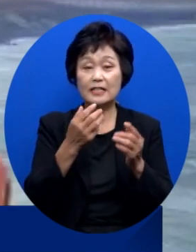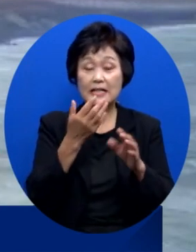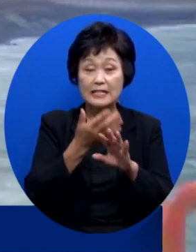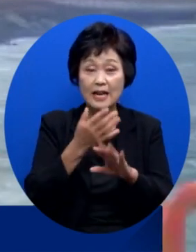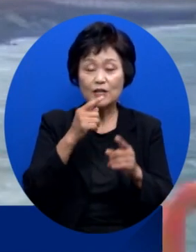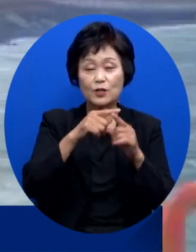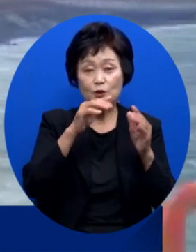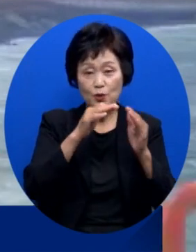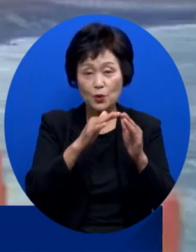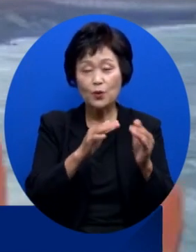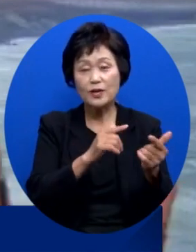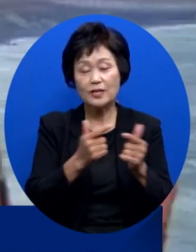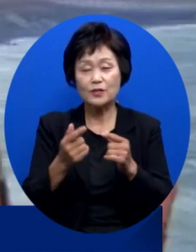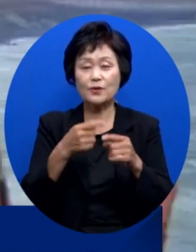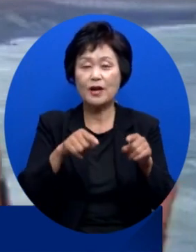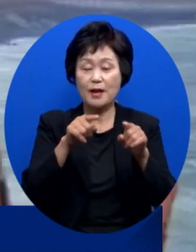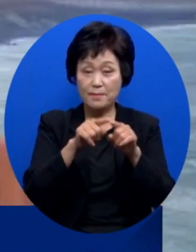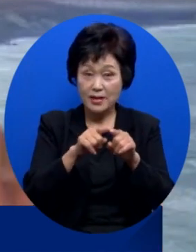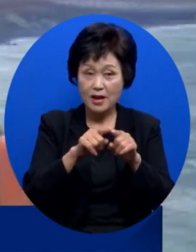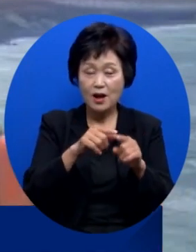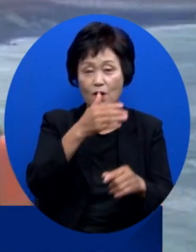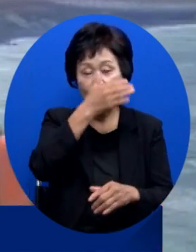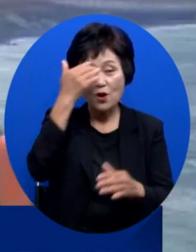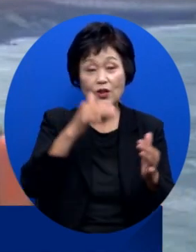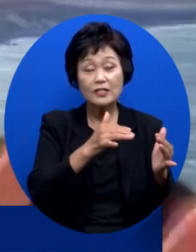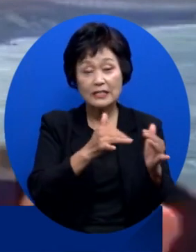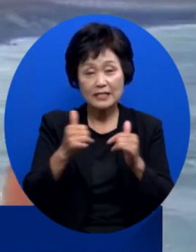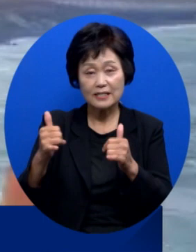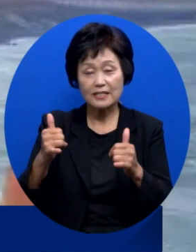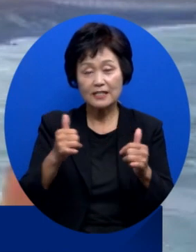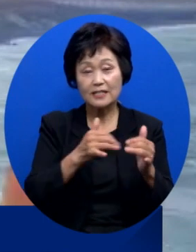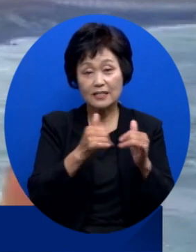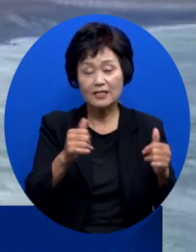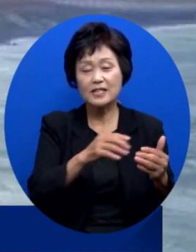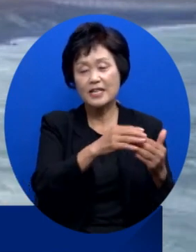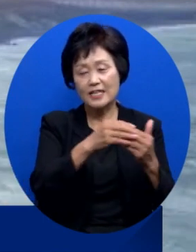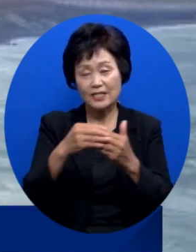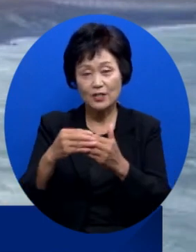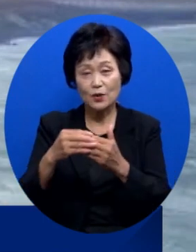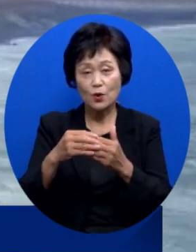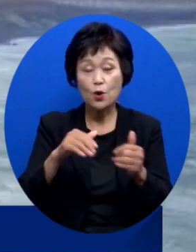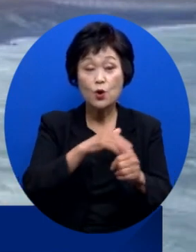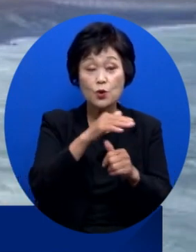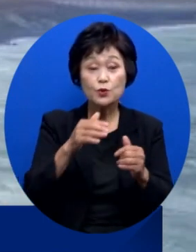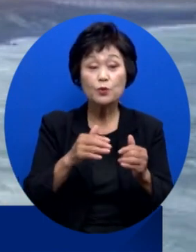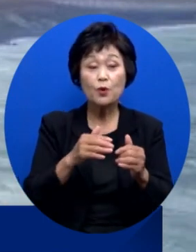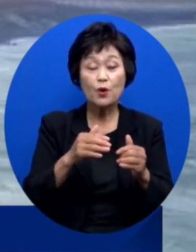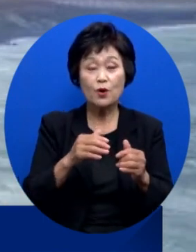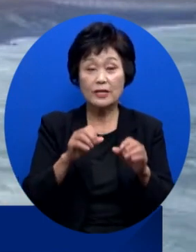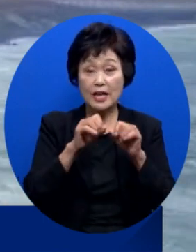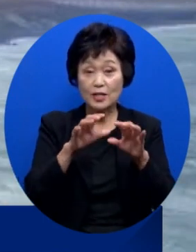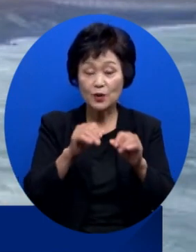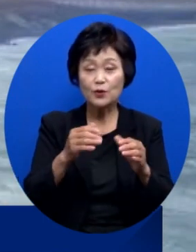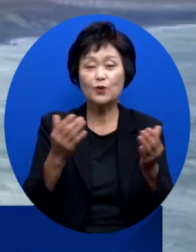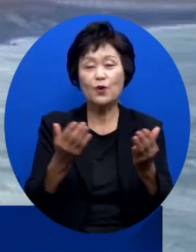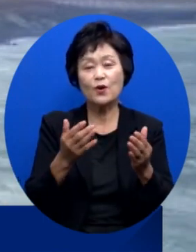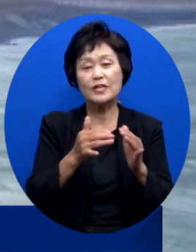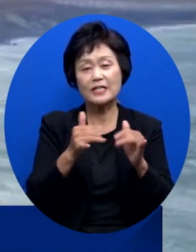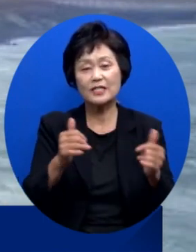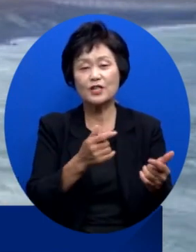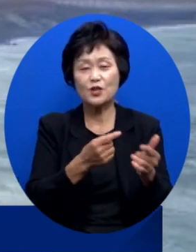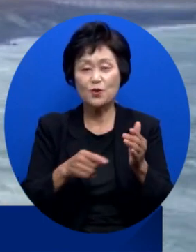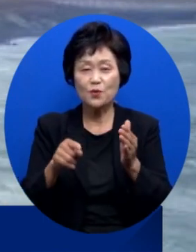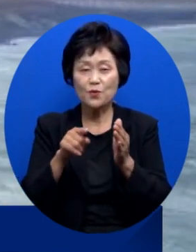이제 청년 사역을 이끌어가는 주변의 교회들이 조금 더 편하게 사역을 진행할 수 있을까 있지 않을까